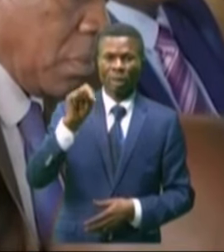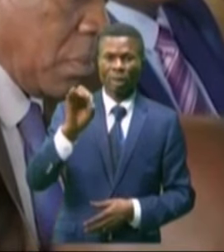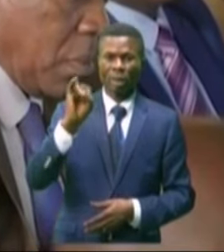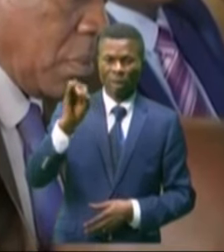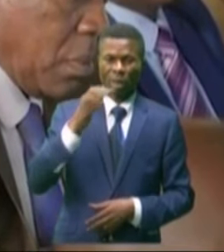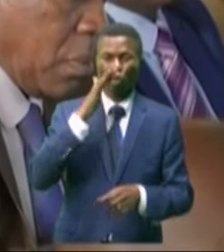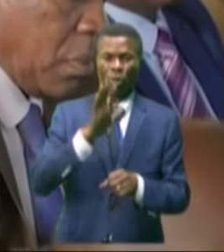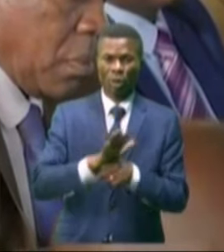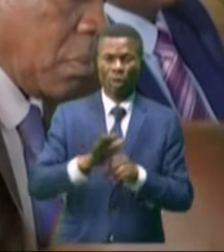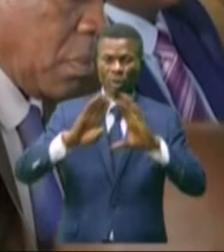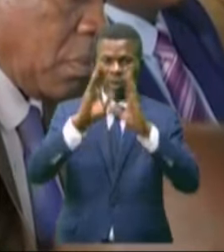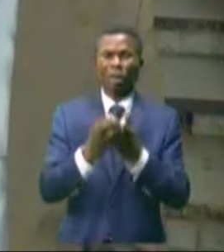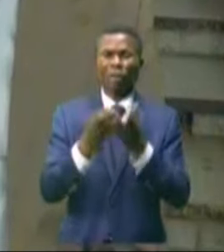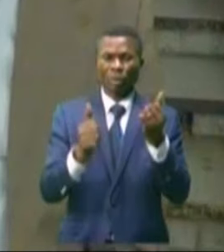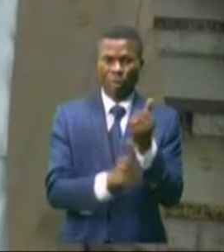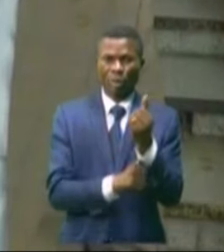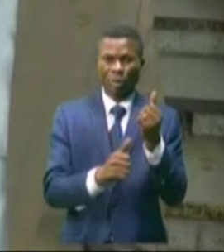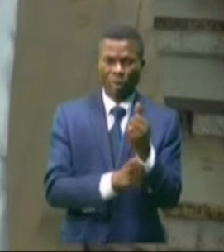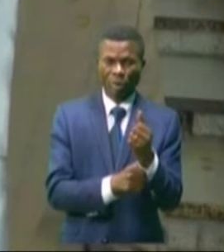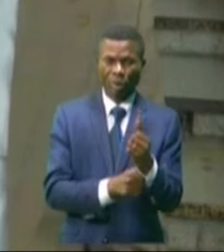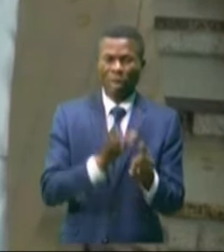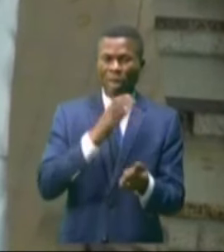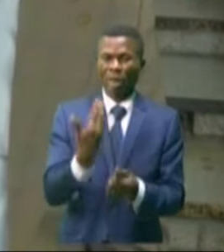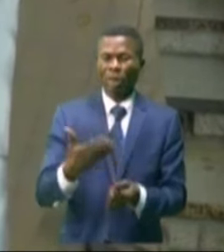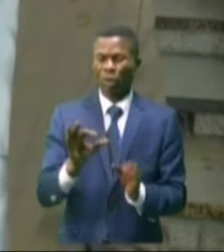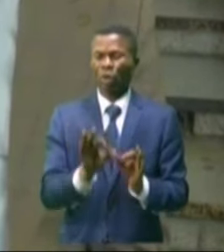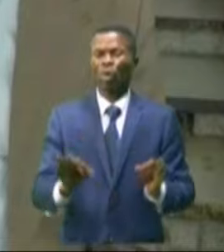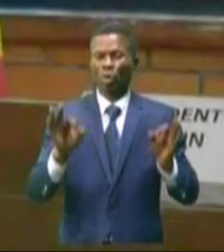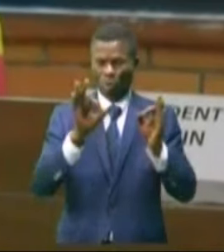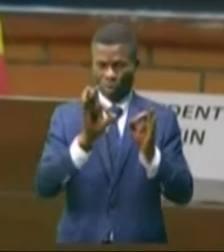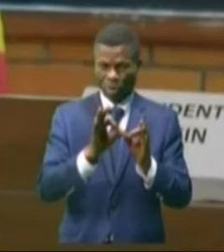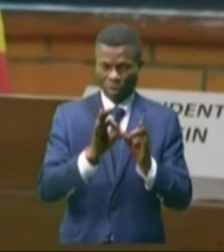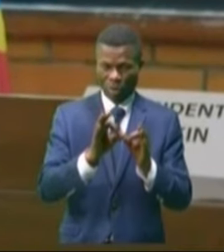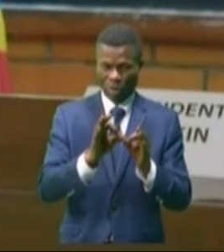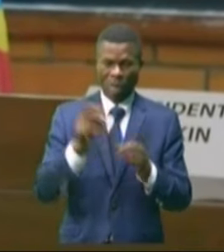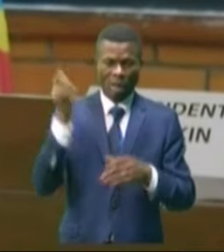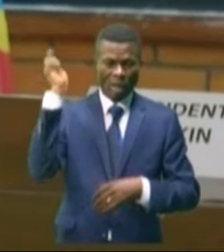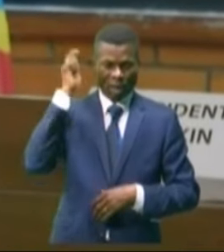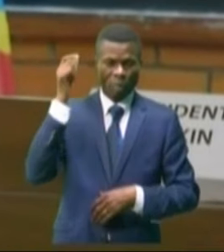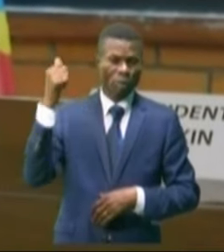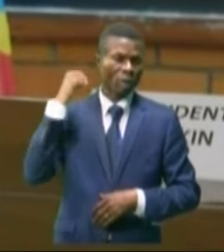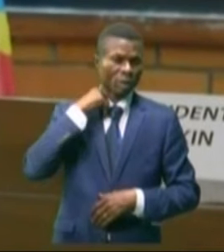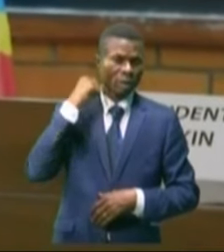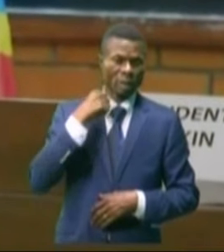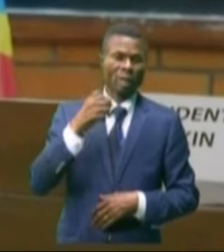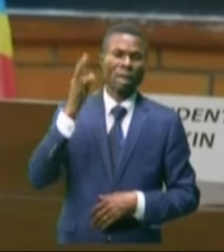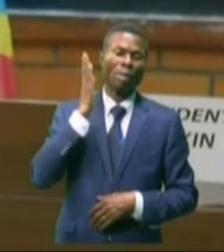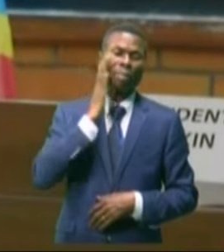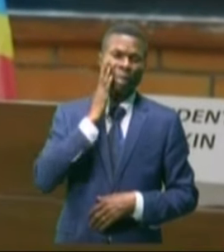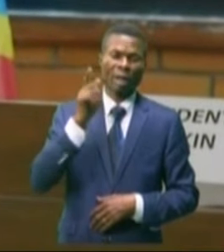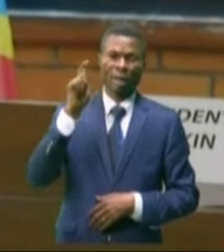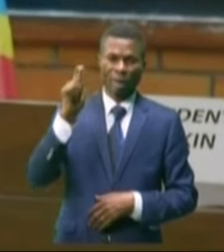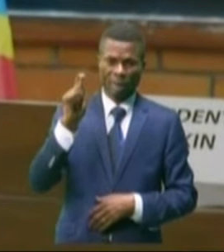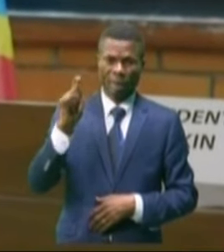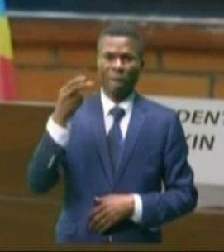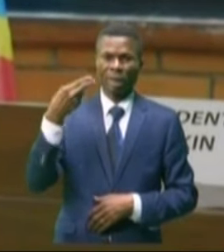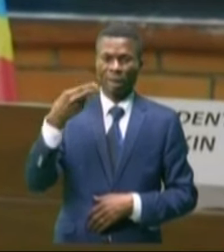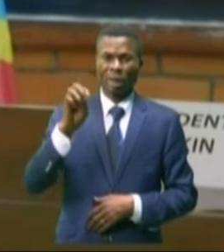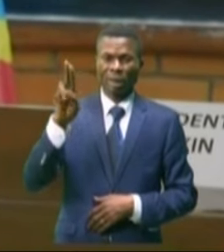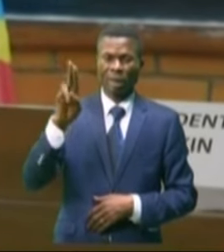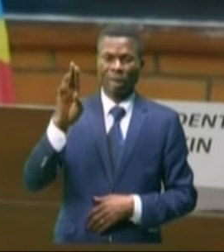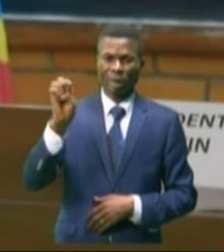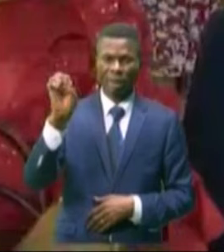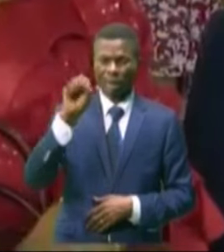rassuré l'assistance sur le cursus académique des professeurs Dr Marie-Thérèse Sombo Safi Mukuna,